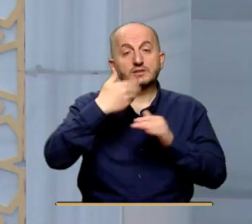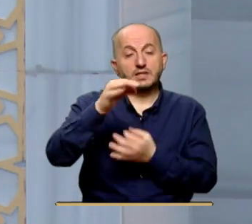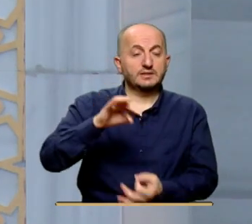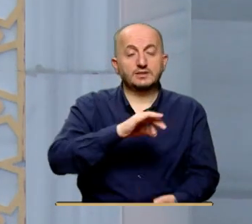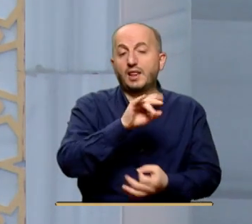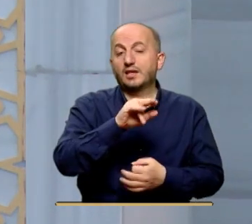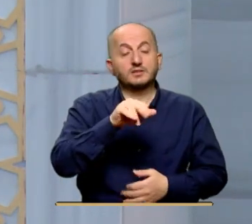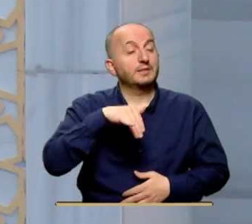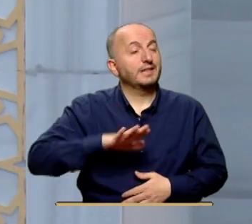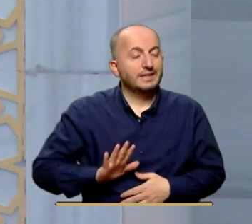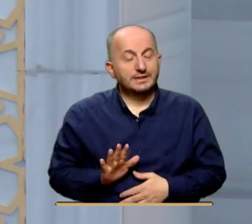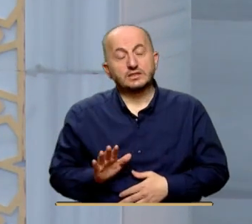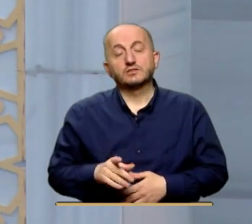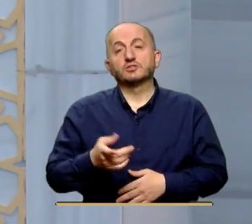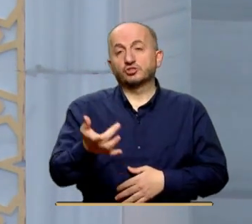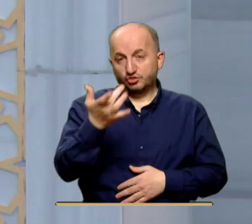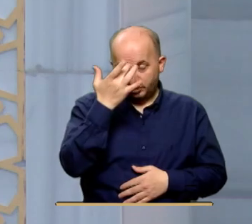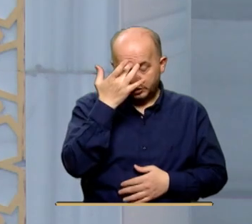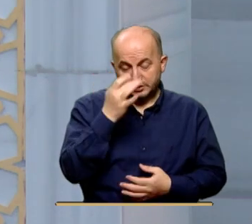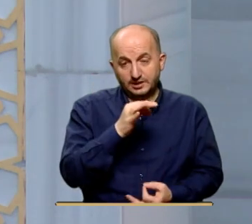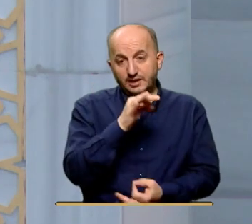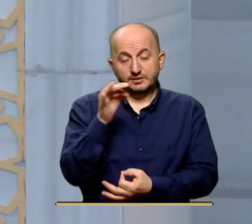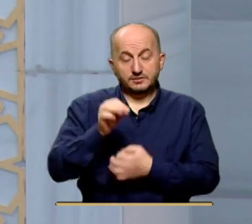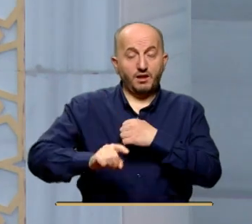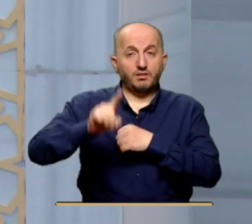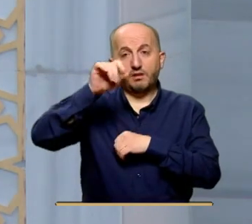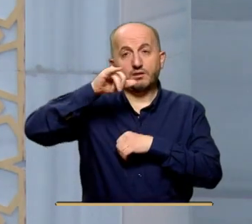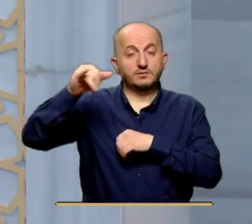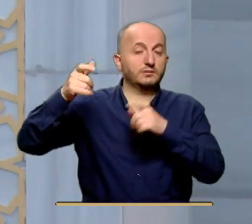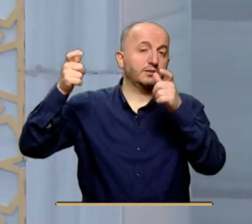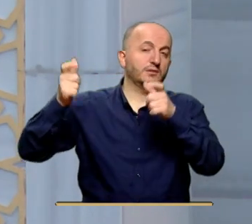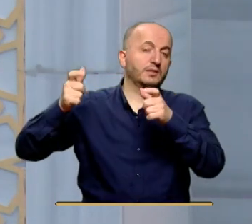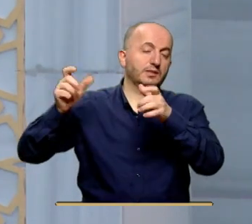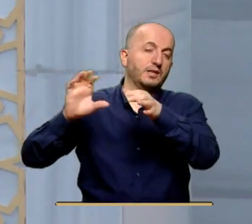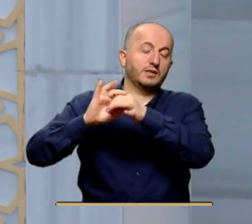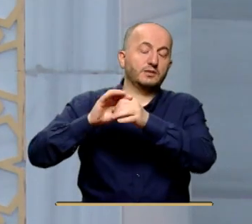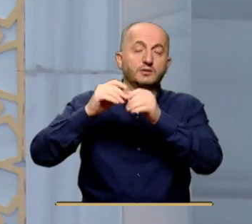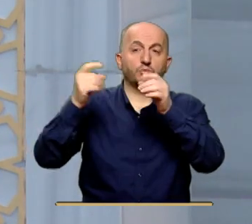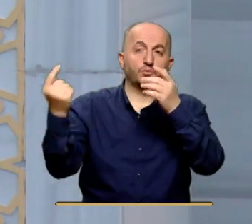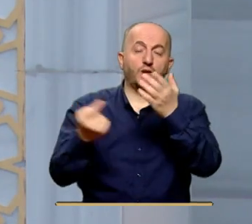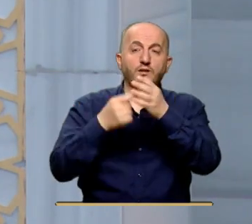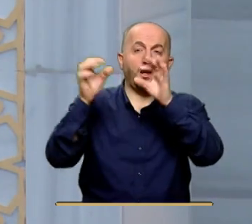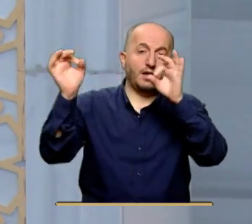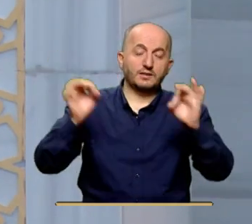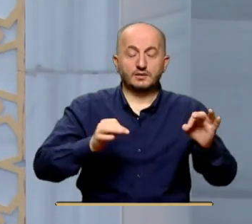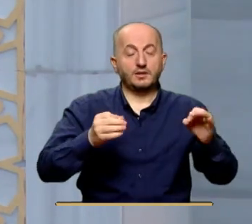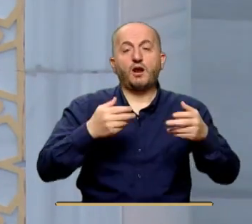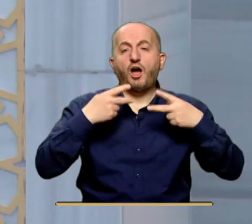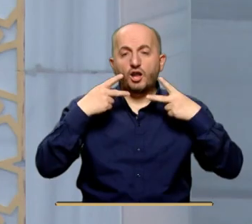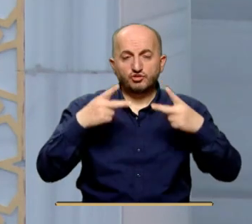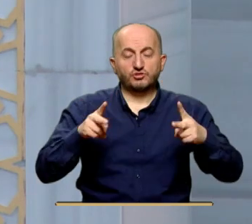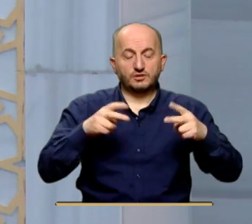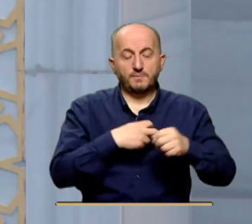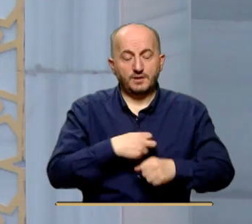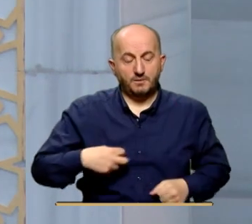değildir. Şehitlerin Allah katındaki mertebesiyle ilgili ayetleri biraz sonra beyan edeceğim.